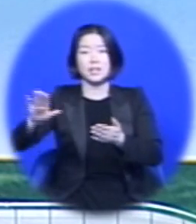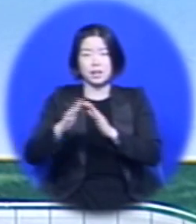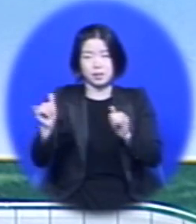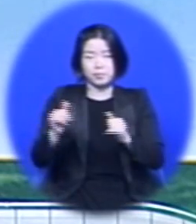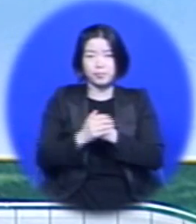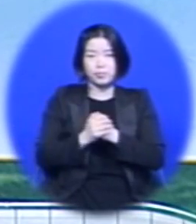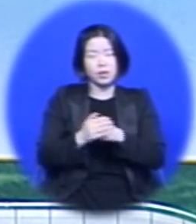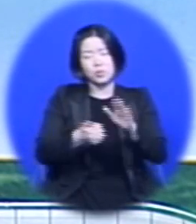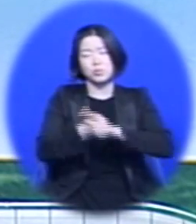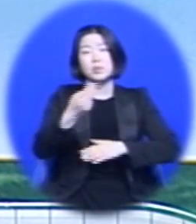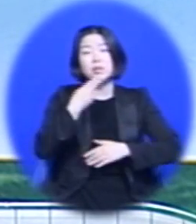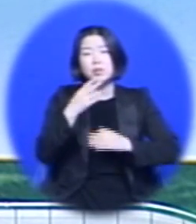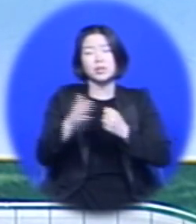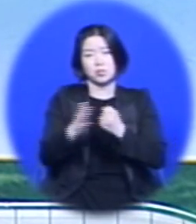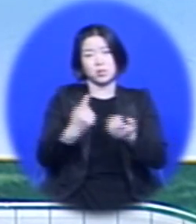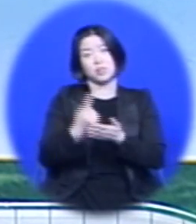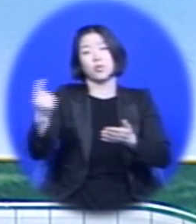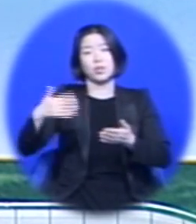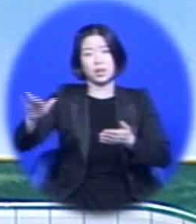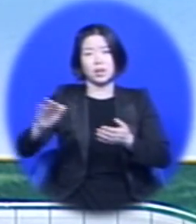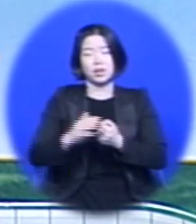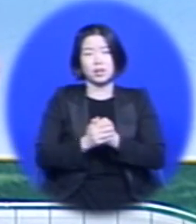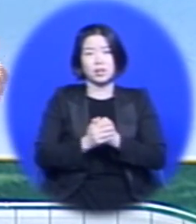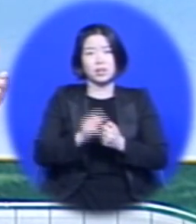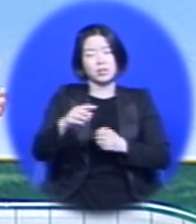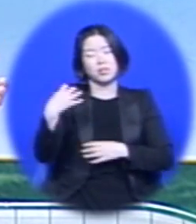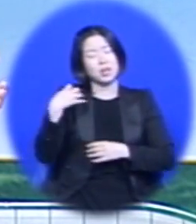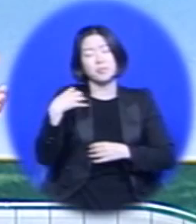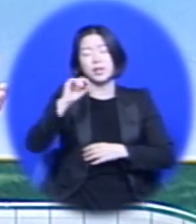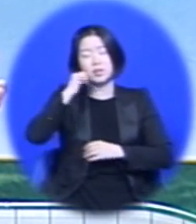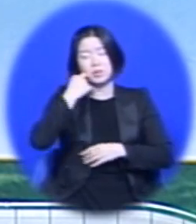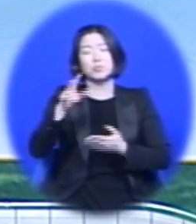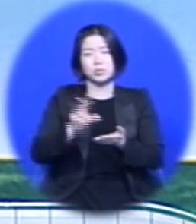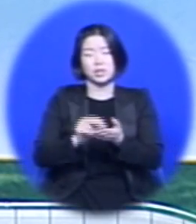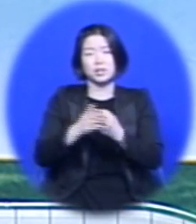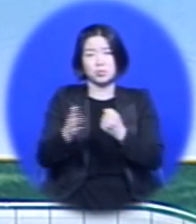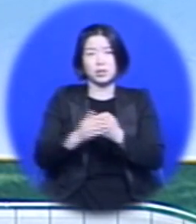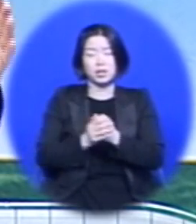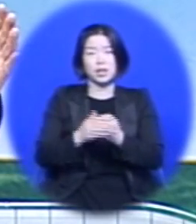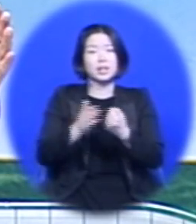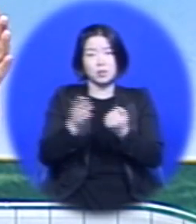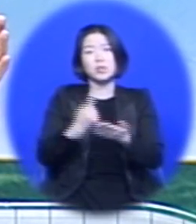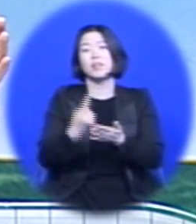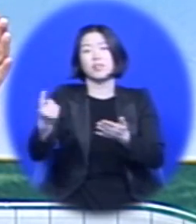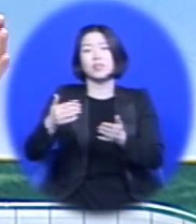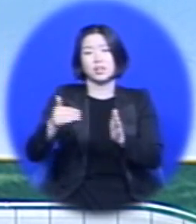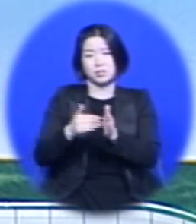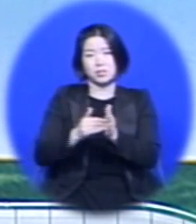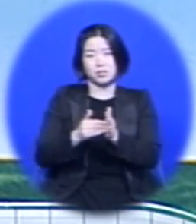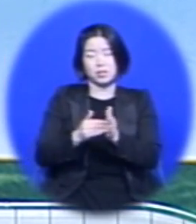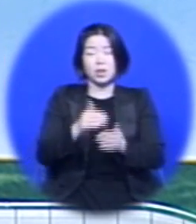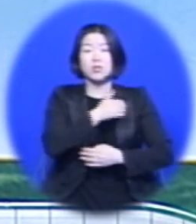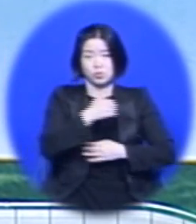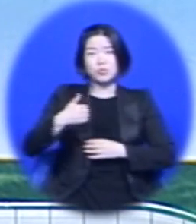뭐 소망이 없으니까 이건 뭐 감당할 수가 없는 문제니까 그렇게 떠났어요.